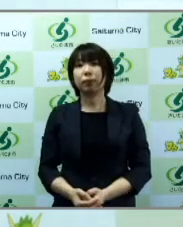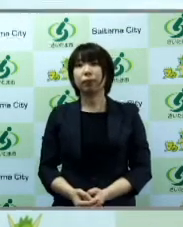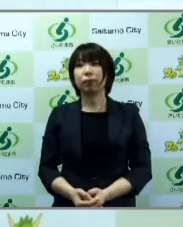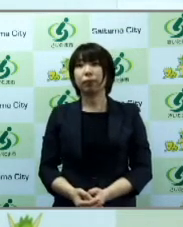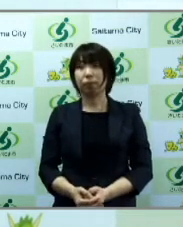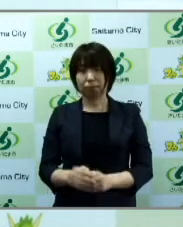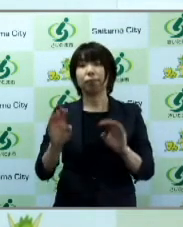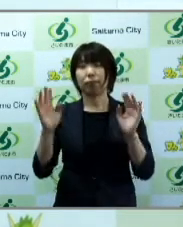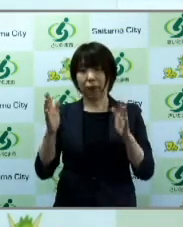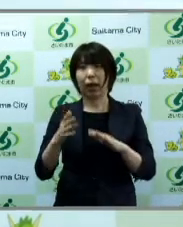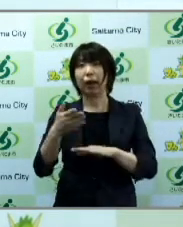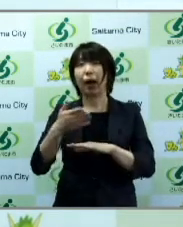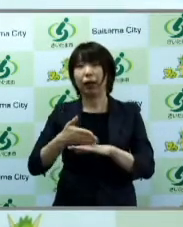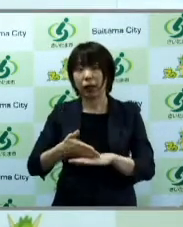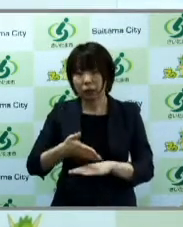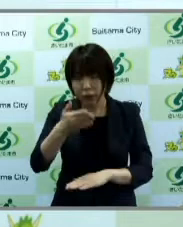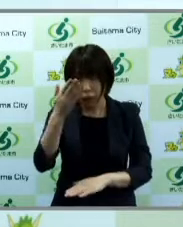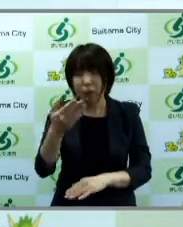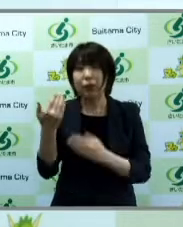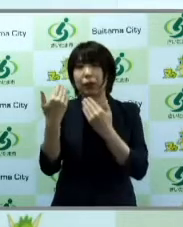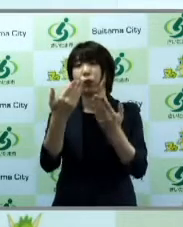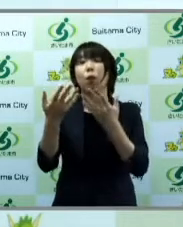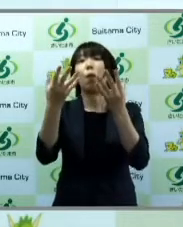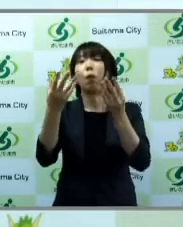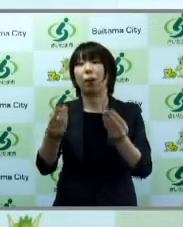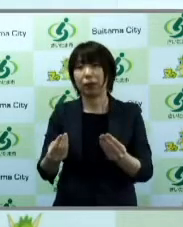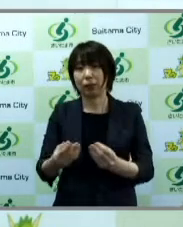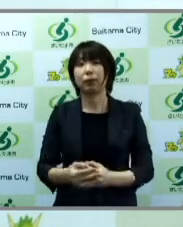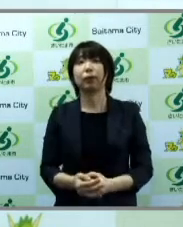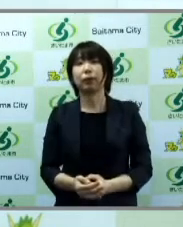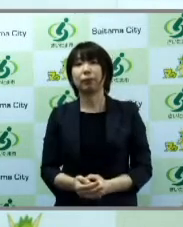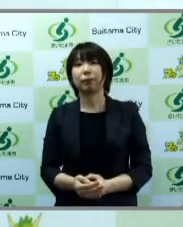どうもありがとうございました。記者からの質問を終了させていただきます。